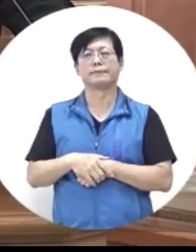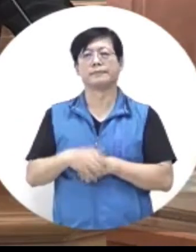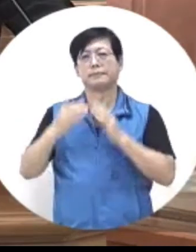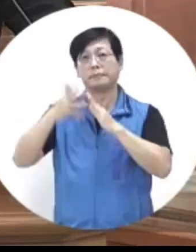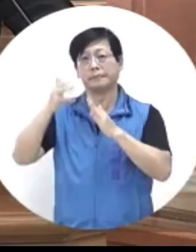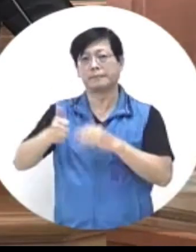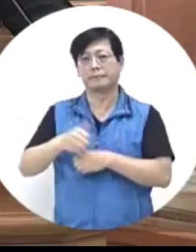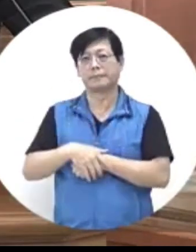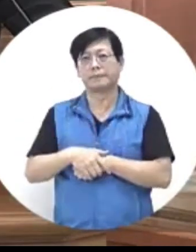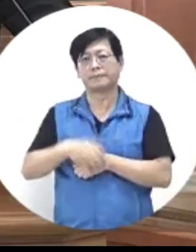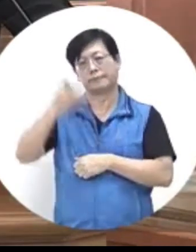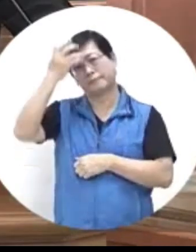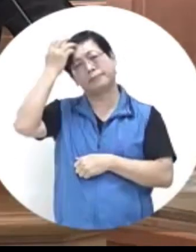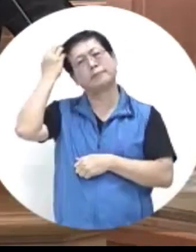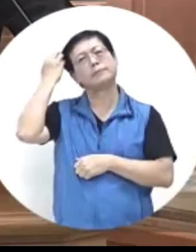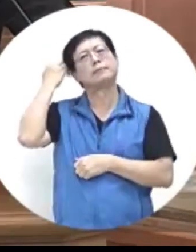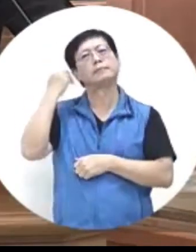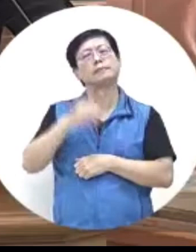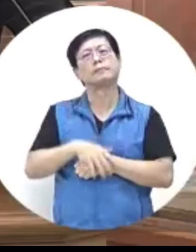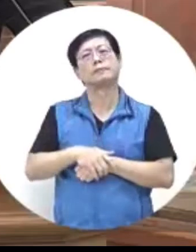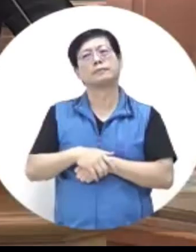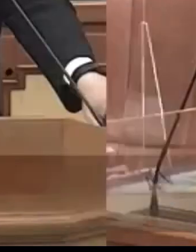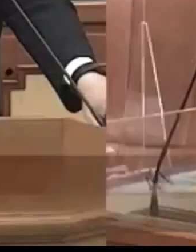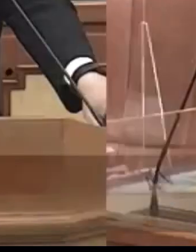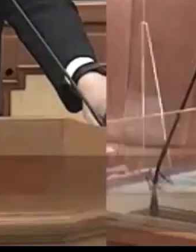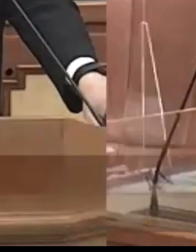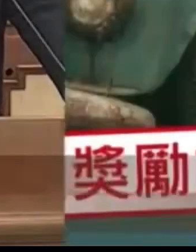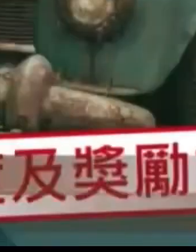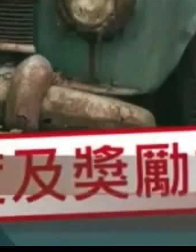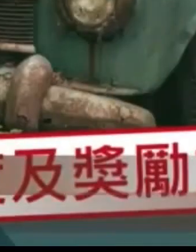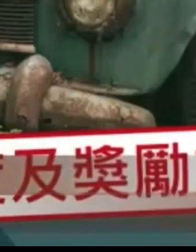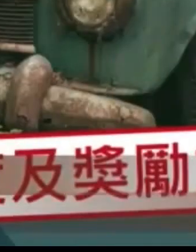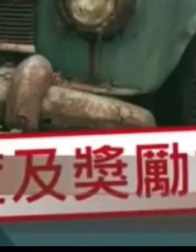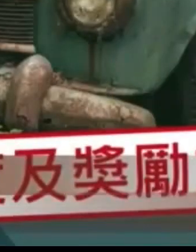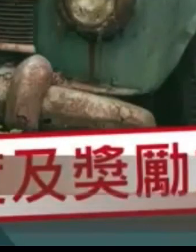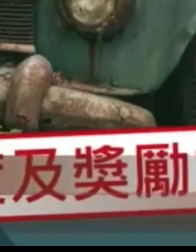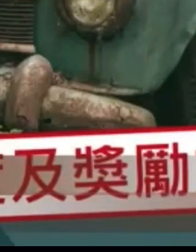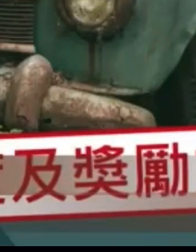本席要跟你提出这个意见，因为我看你的